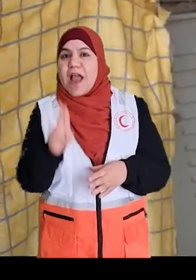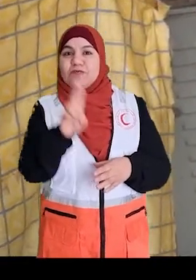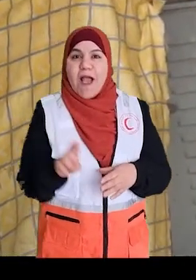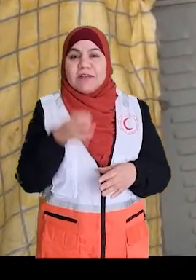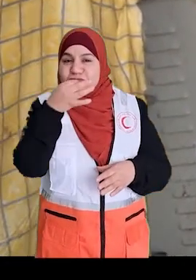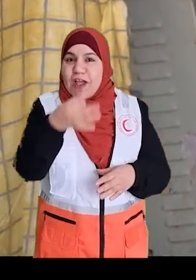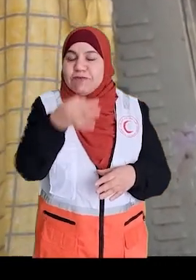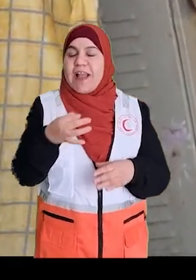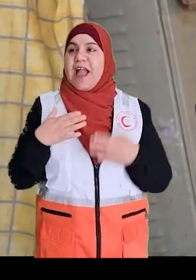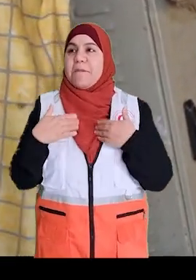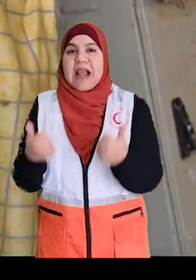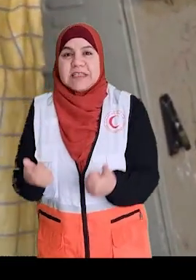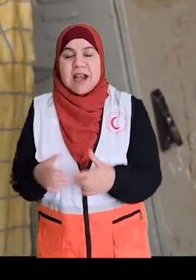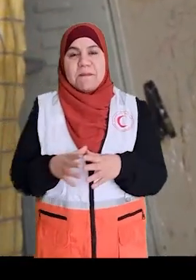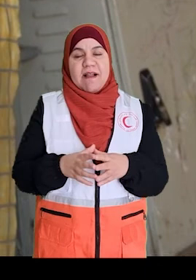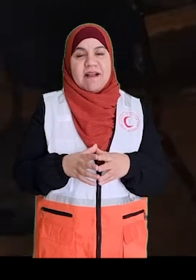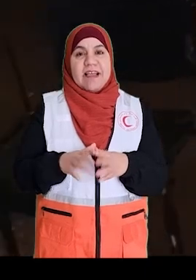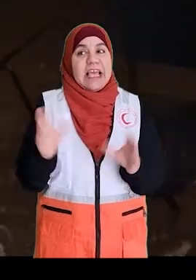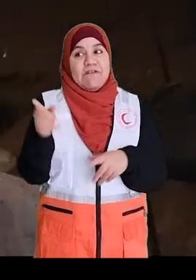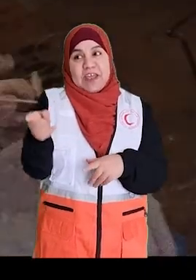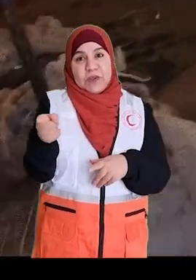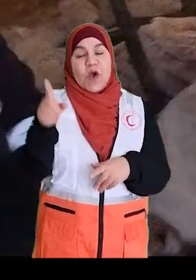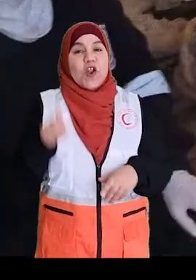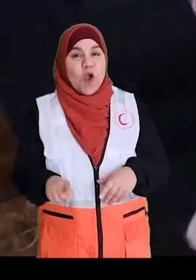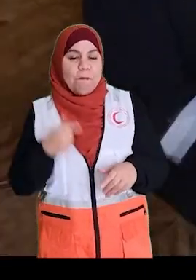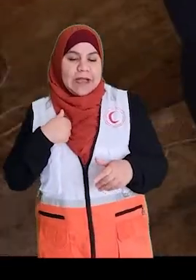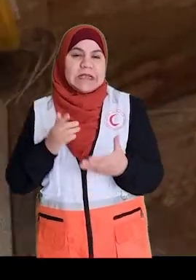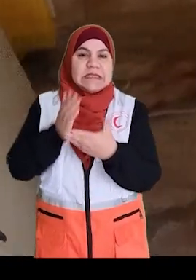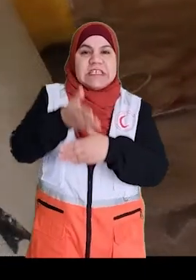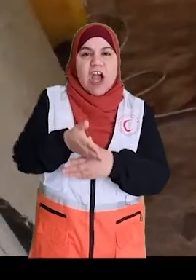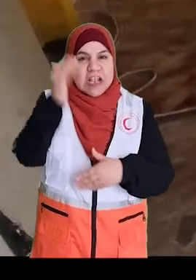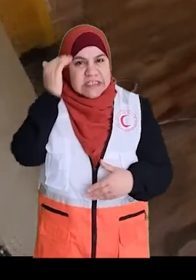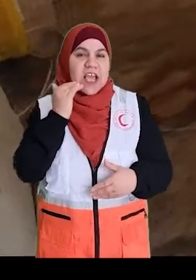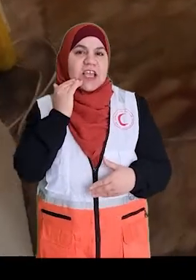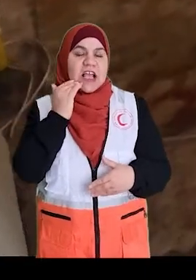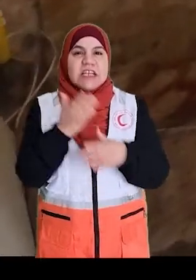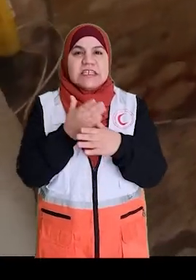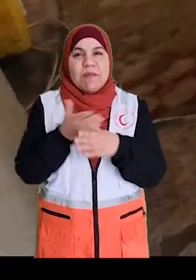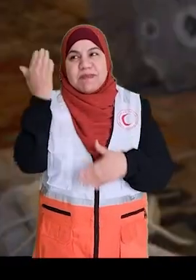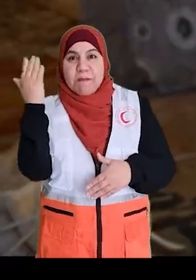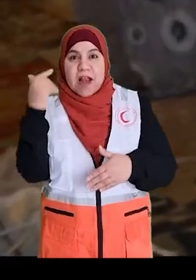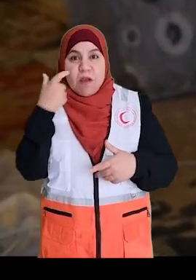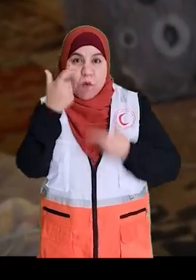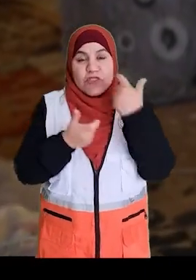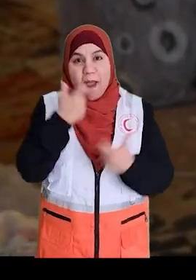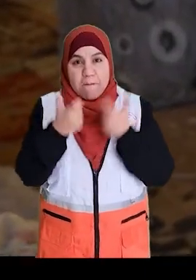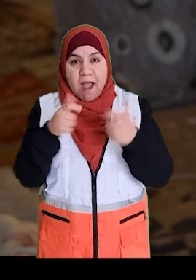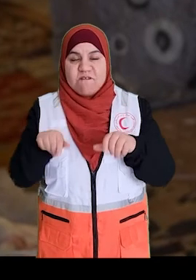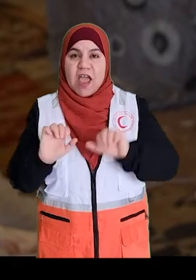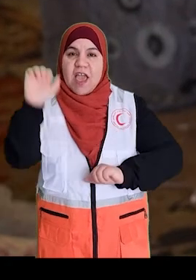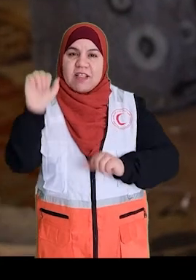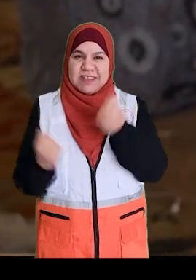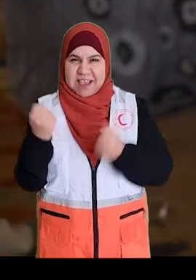الحمد لله على سلامتك، كيف أنت؟ اليوم إحنا منزور السيدات، أنت كنت متبعة معانا في العيادة